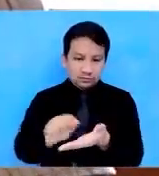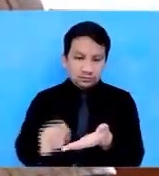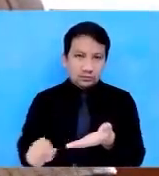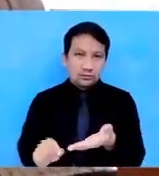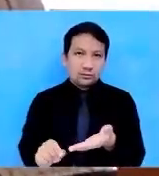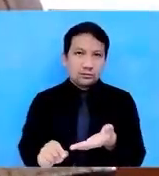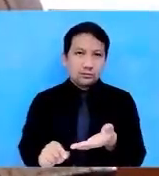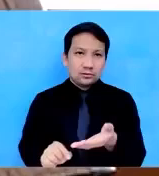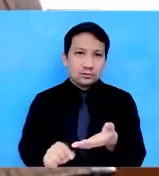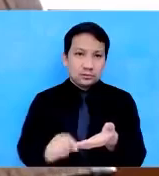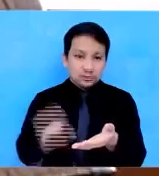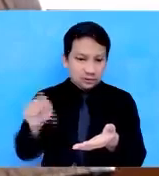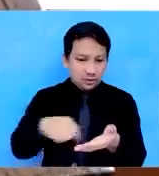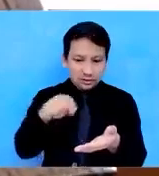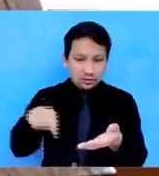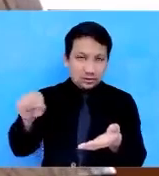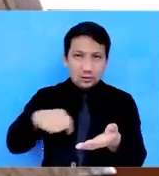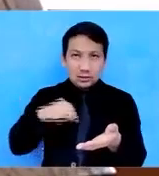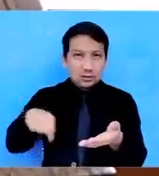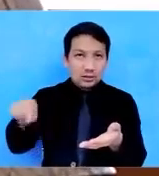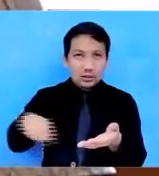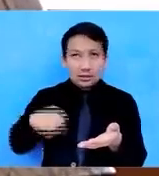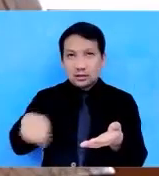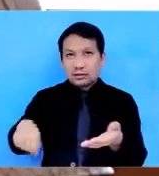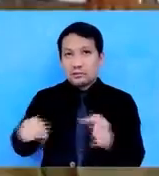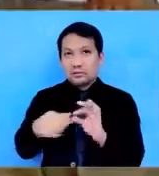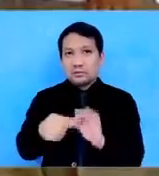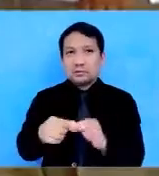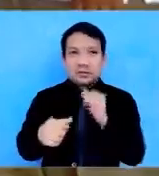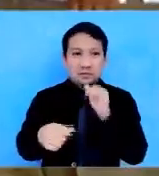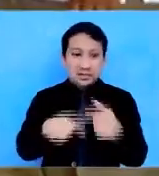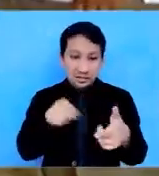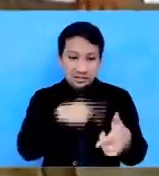i-disagree lahat eh. Ang worry ko, baka naman ipitin yung application ko.